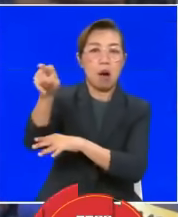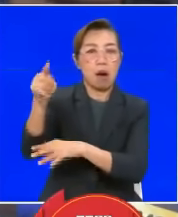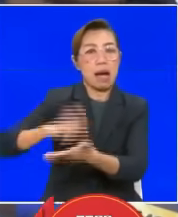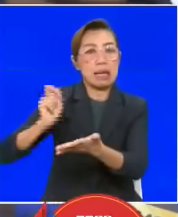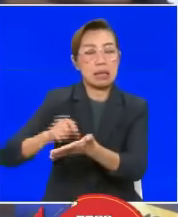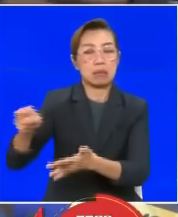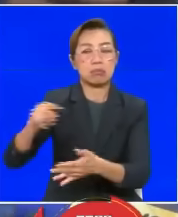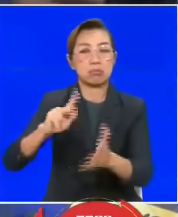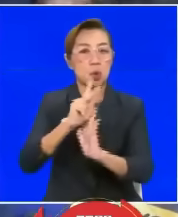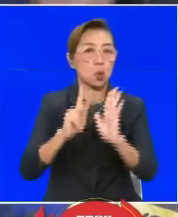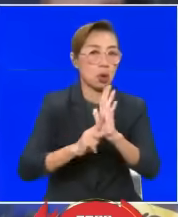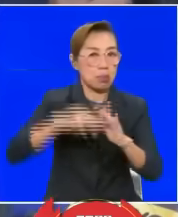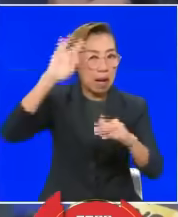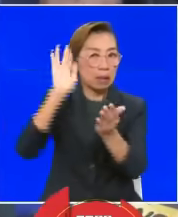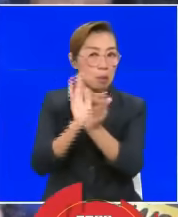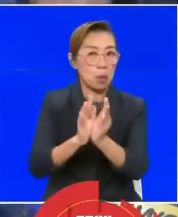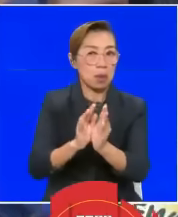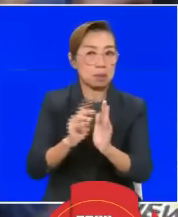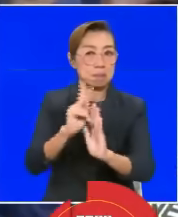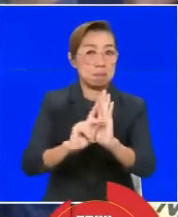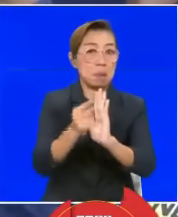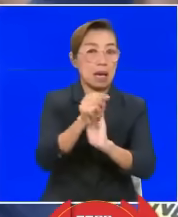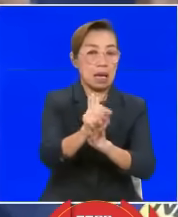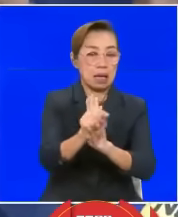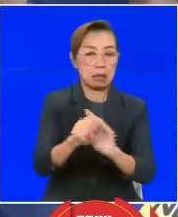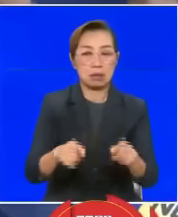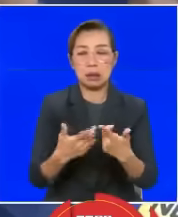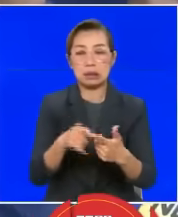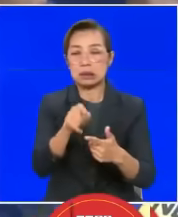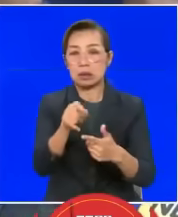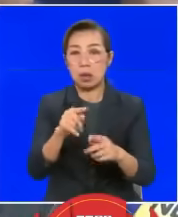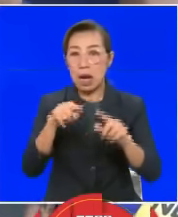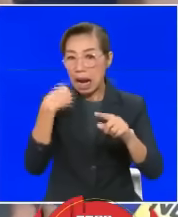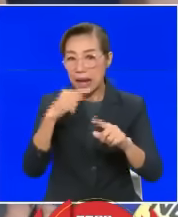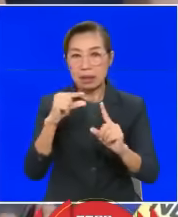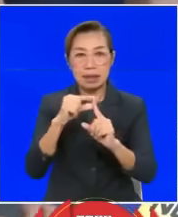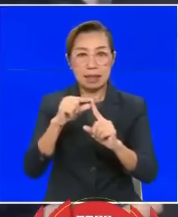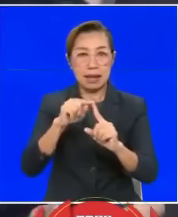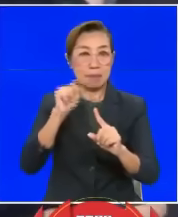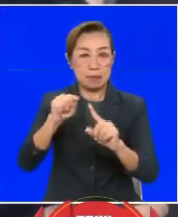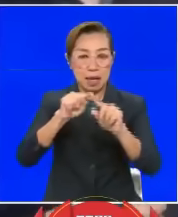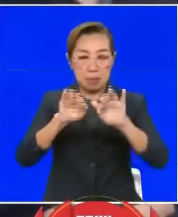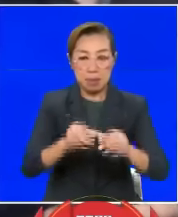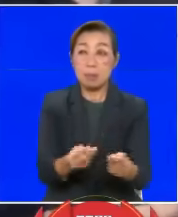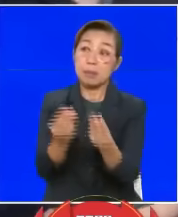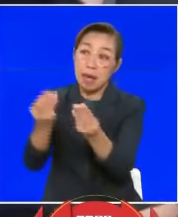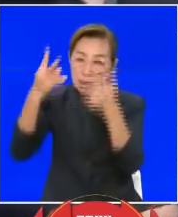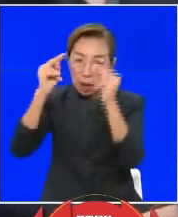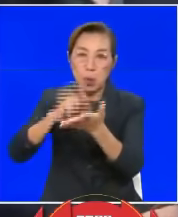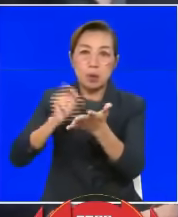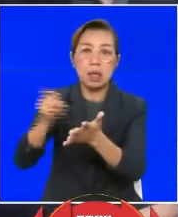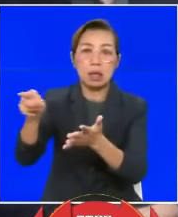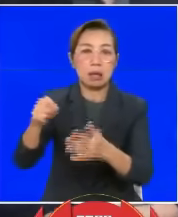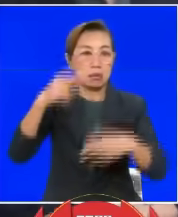ธุรกิจจึงทำให้ถูกหลอกได้จากบุคคลที่นำคำสั่งเข้าไปให้เซ็นที่ทำเนียบรัฐบาลและการกระทำดังกล่าวเนี่ยมองว่าเป็นการ